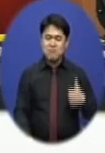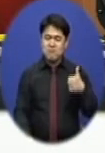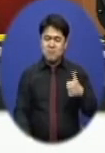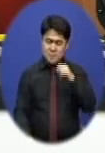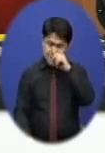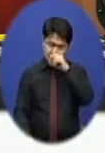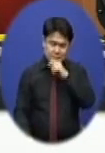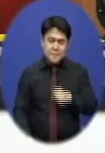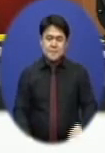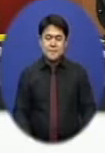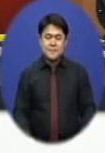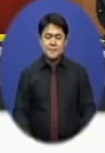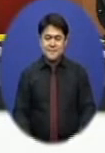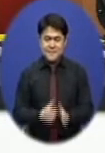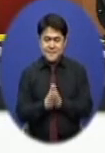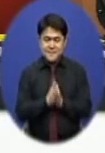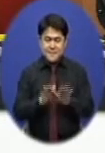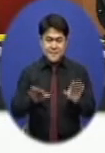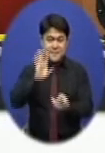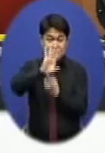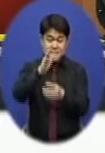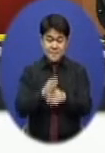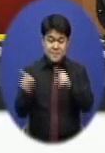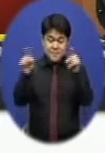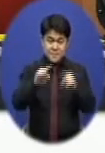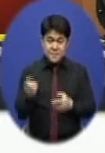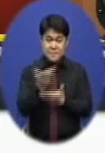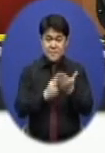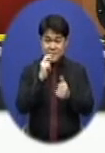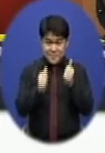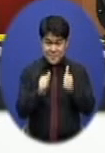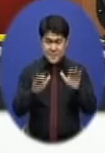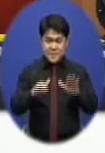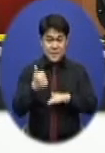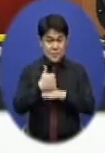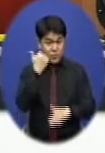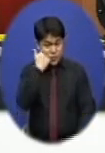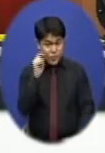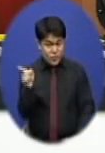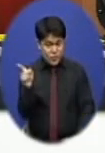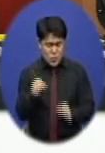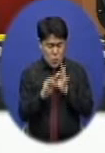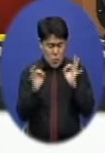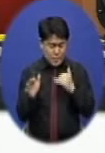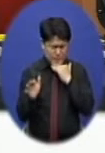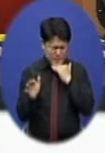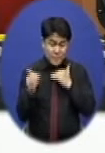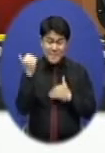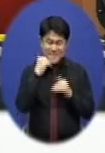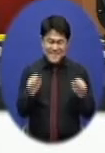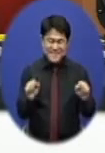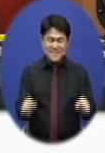점수 받으셨습니다. 자 생방송 전국 나눔 노래자랑 이제 마지막 참여자 네. 오래 기다렸습니다.